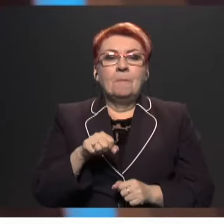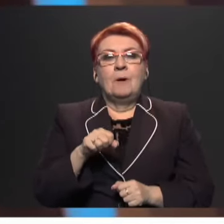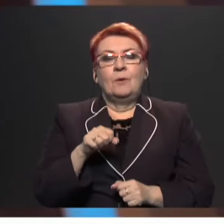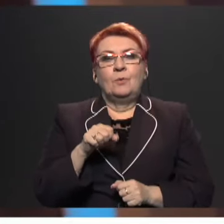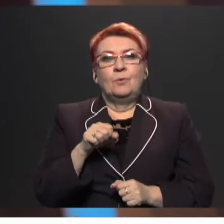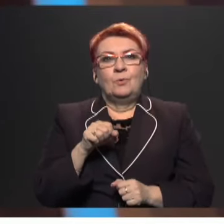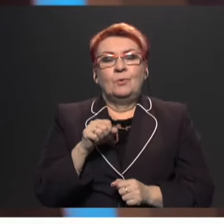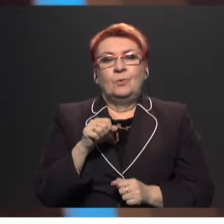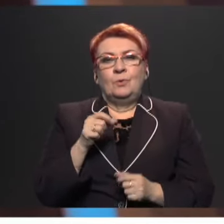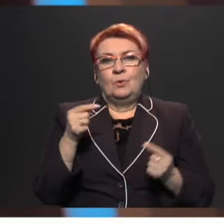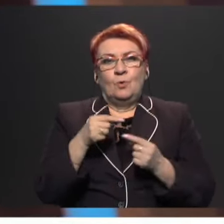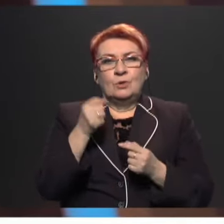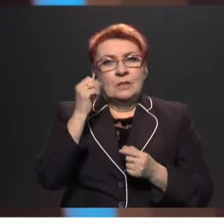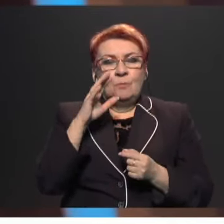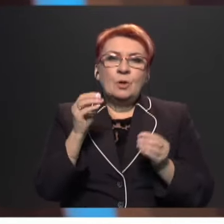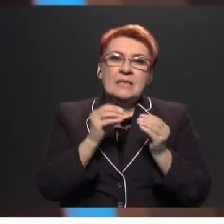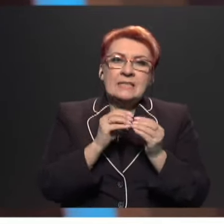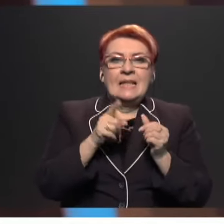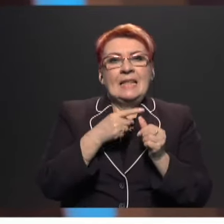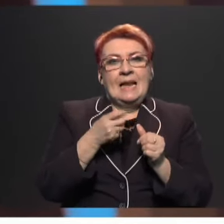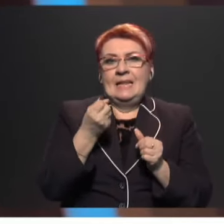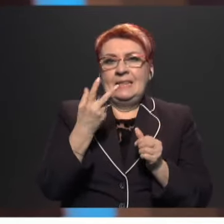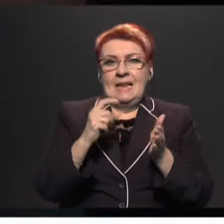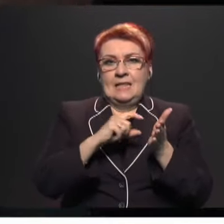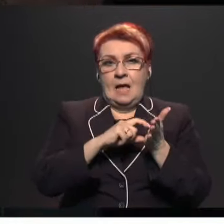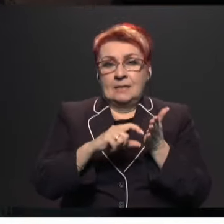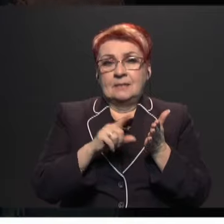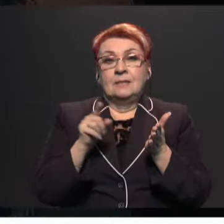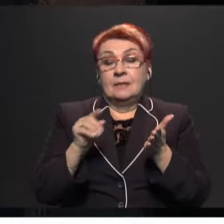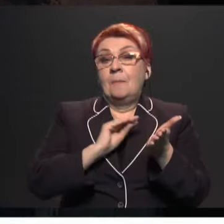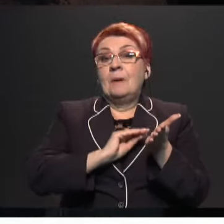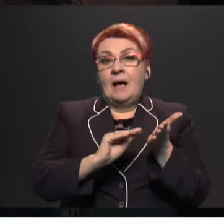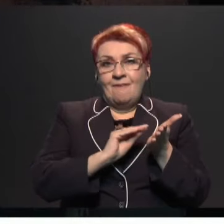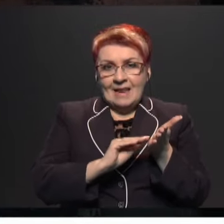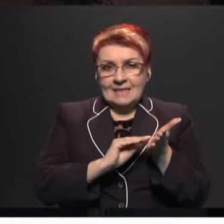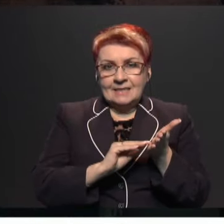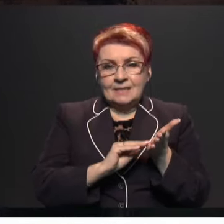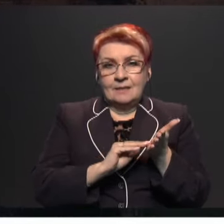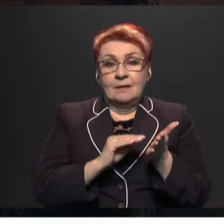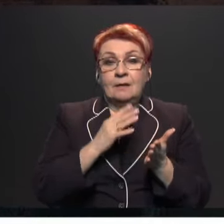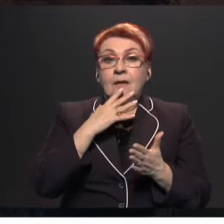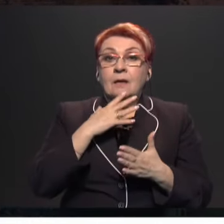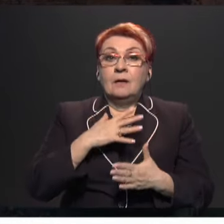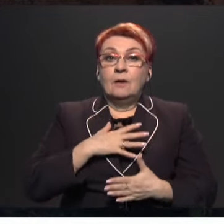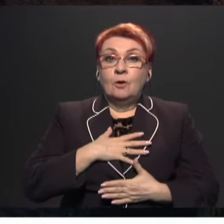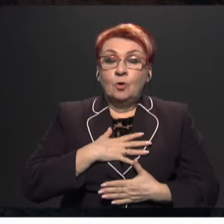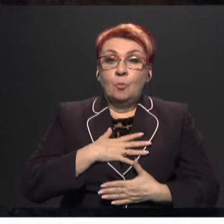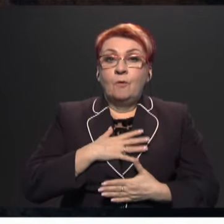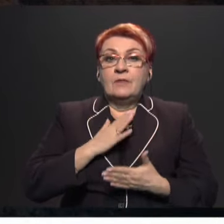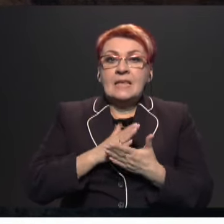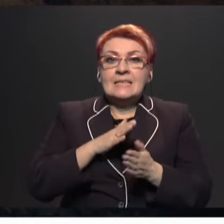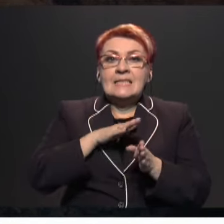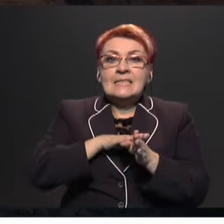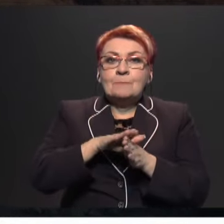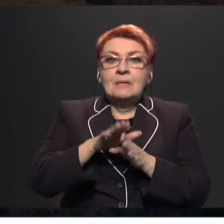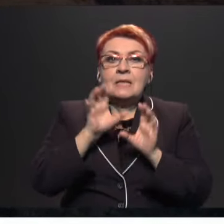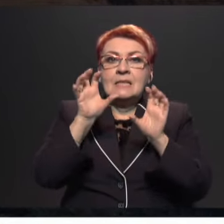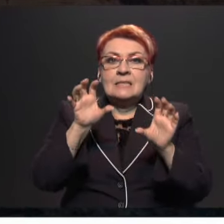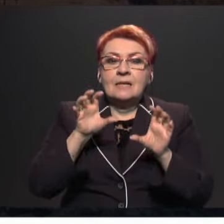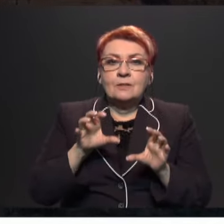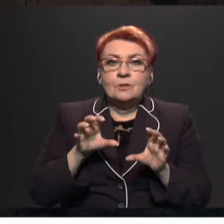ну, примерно 10 или 13. Там говорится, что любовь есть исполнение закона. Не